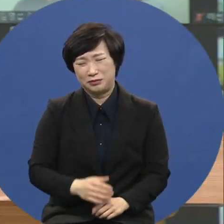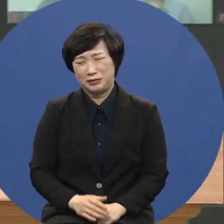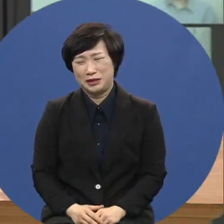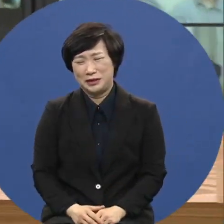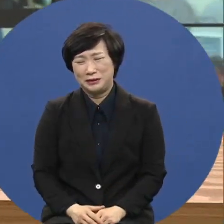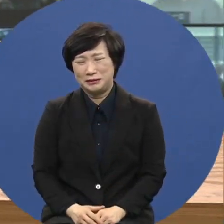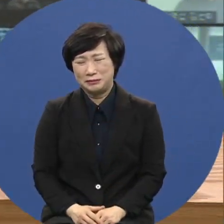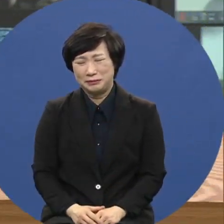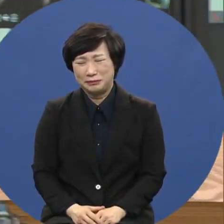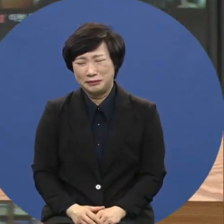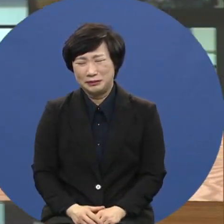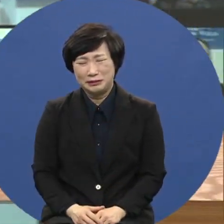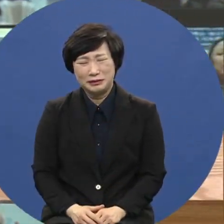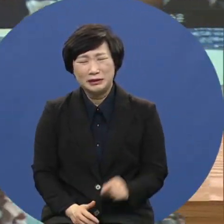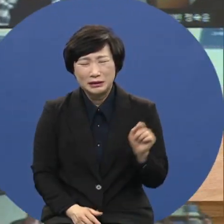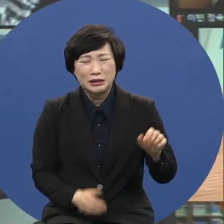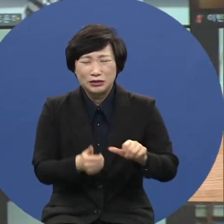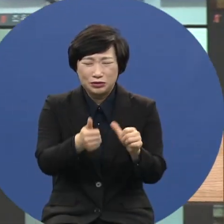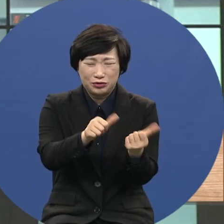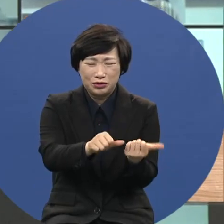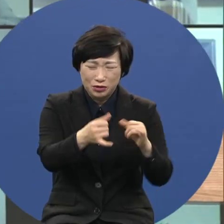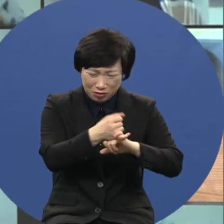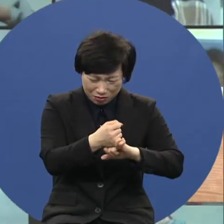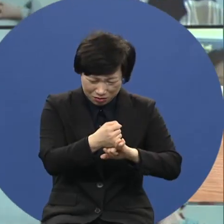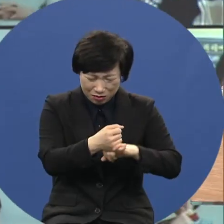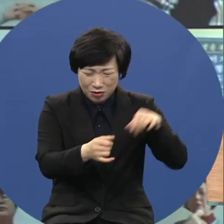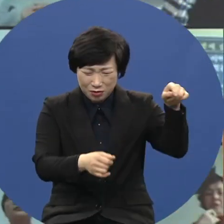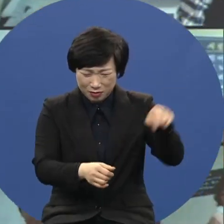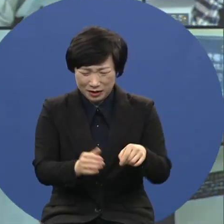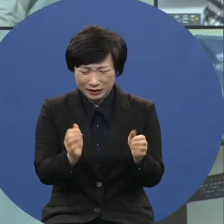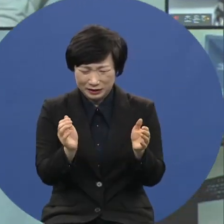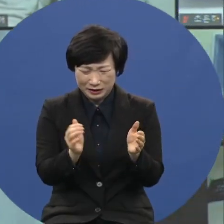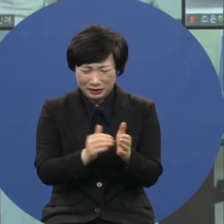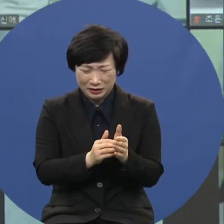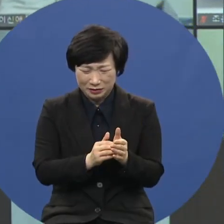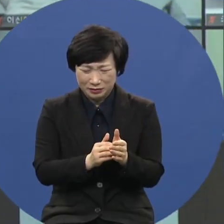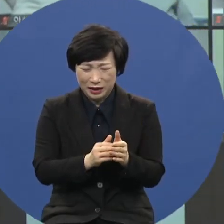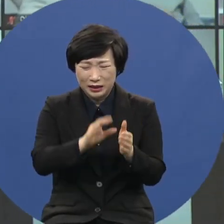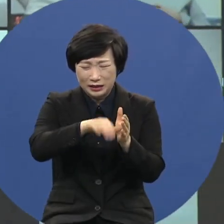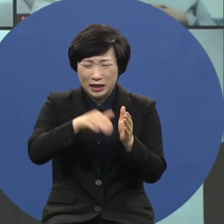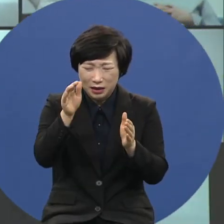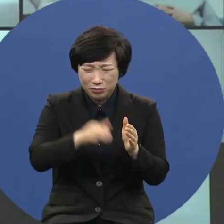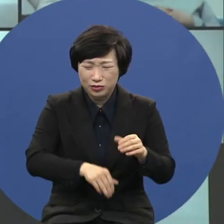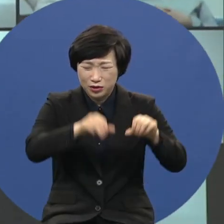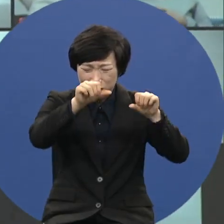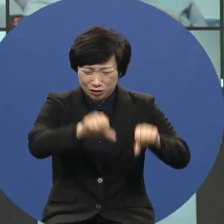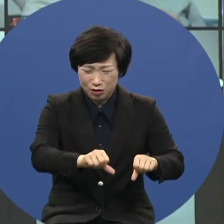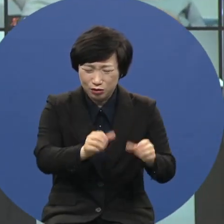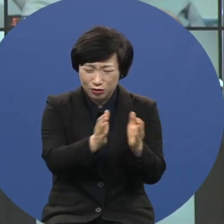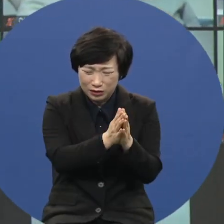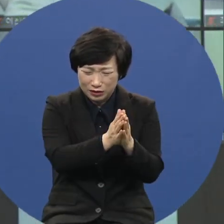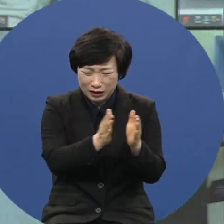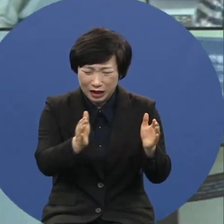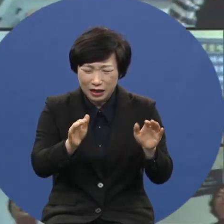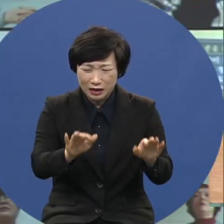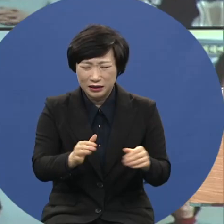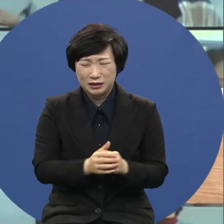끌어안았습니다. 정령 죽음이 왔습니다. 그때부터 저주는